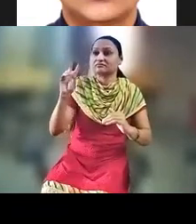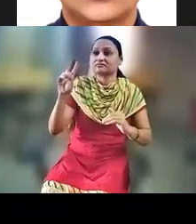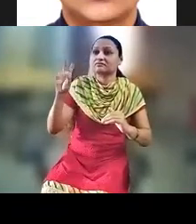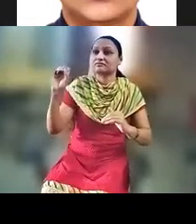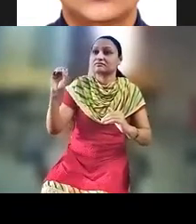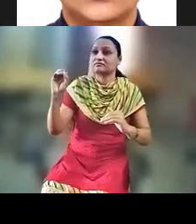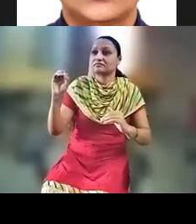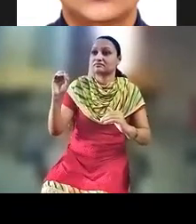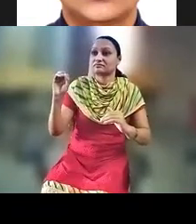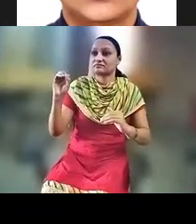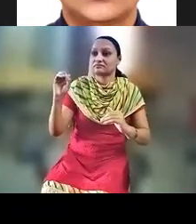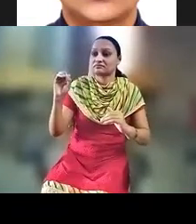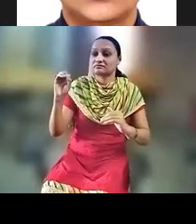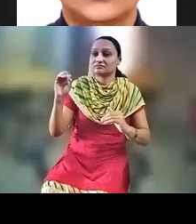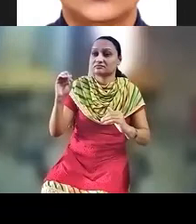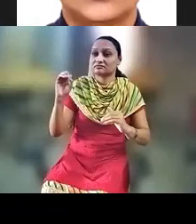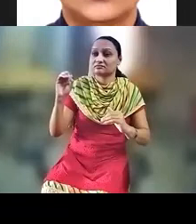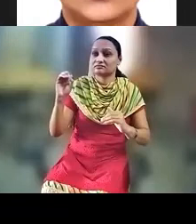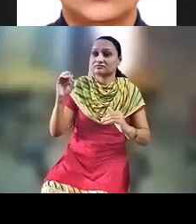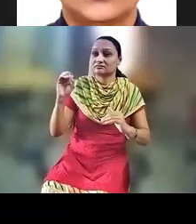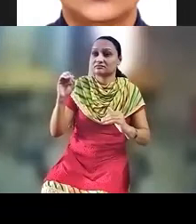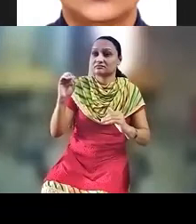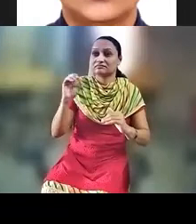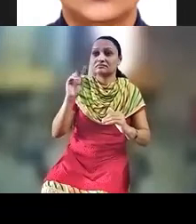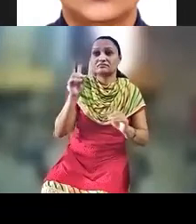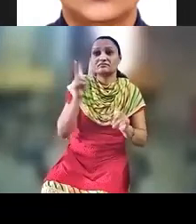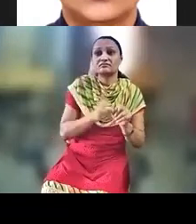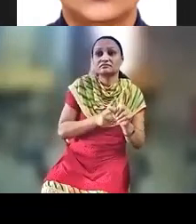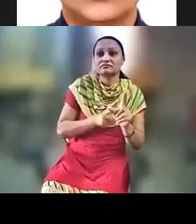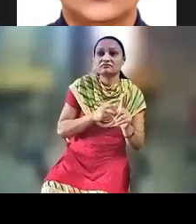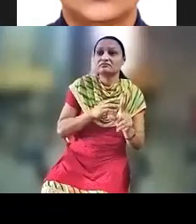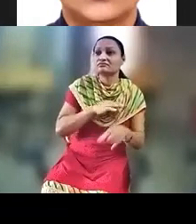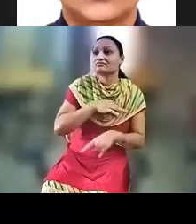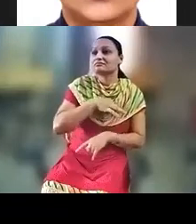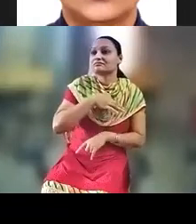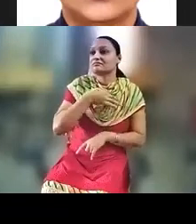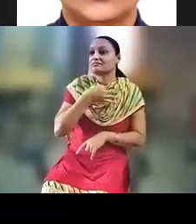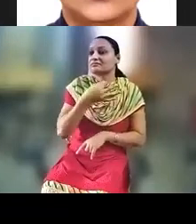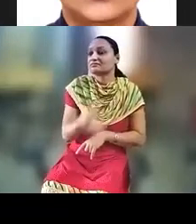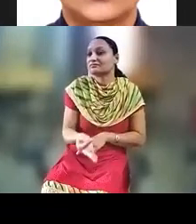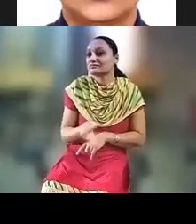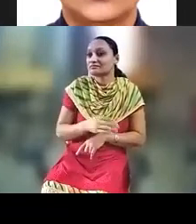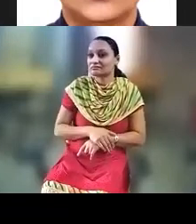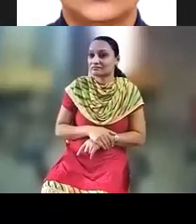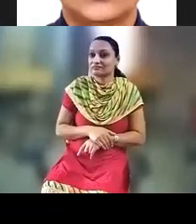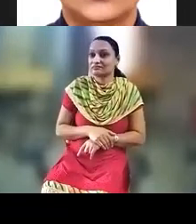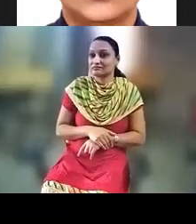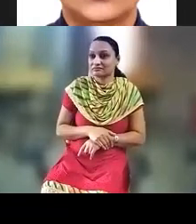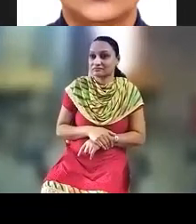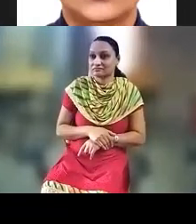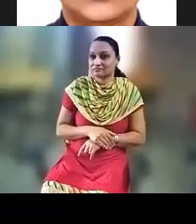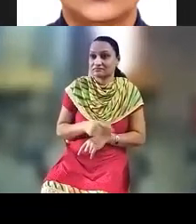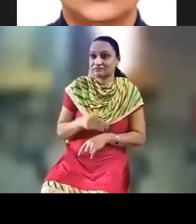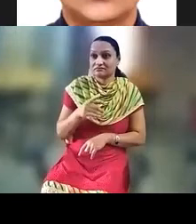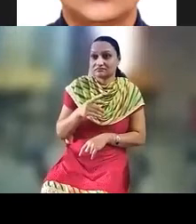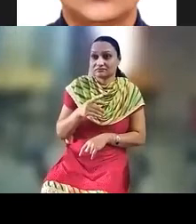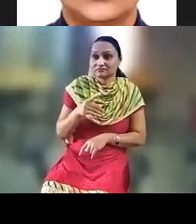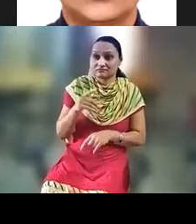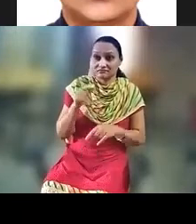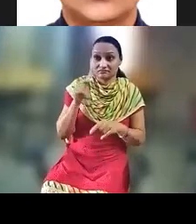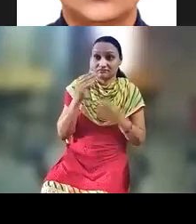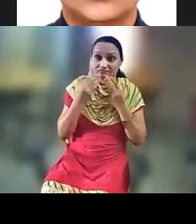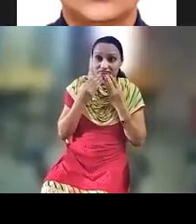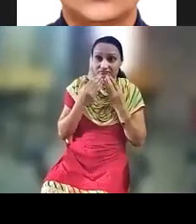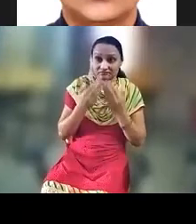तो 2 साल निकल गए, उनको स्कूल जाने का मौका ही नहीं मिला। सो वो सब उन्हें अब स्कूल जाना शुरू किया